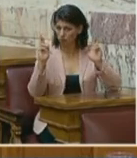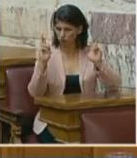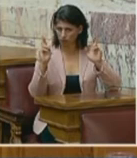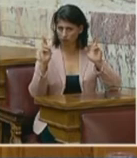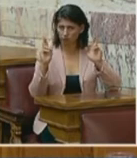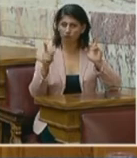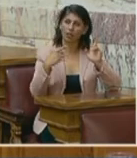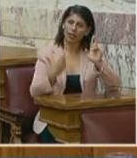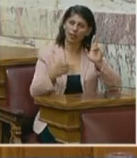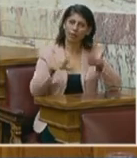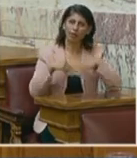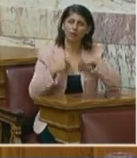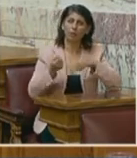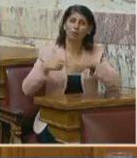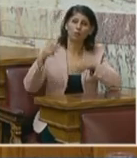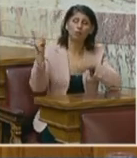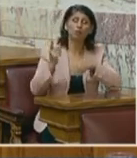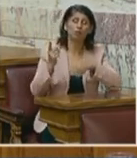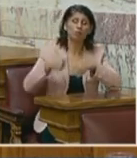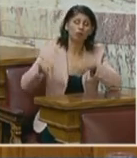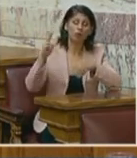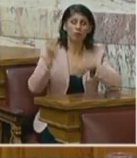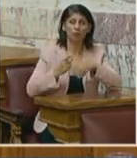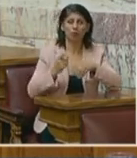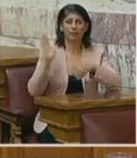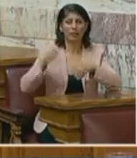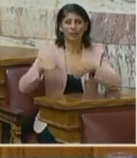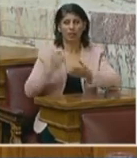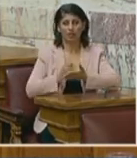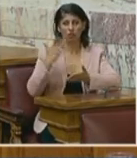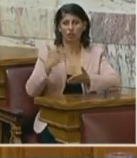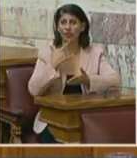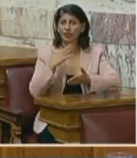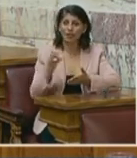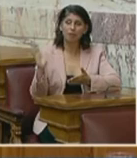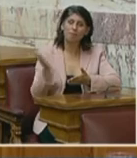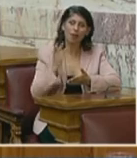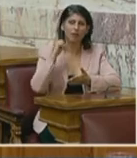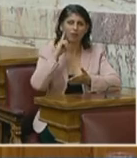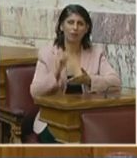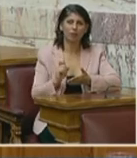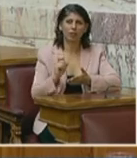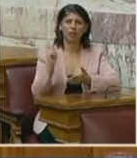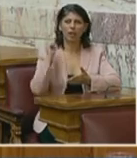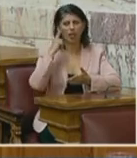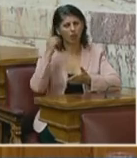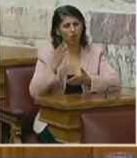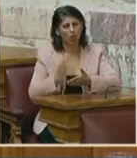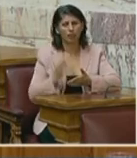είναι αποδεκτές από τους περισσότερους οι τελευταίες αξιολογήσεις μου, γιατί παρά τις δεδομένες ιδεολογικές και πολιτικές διαφορές